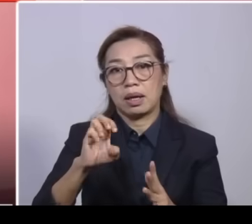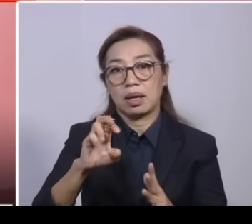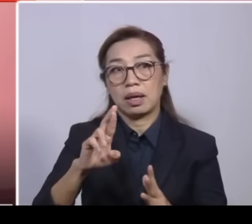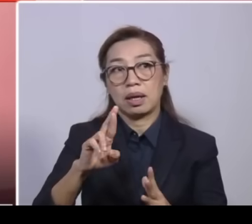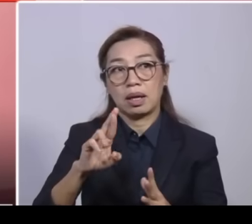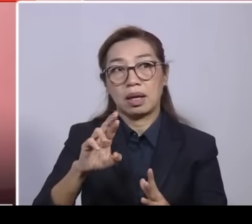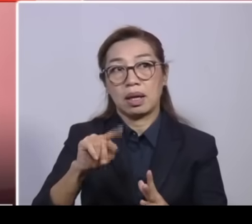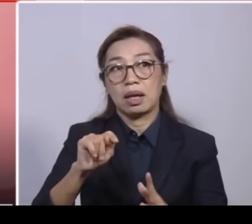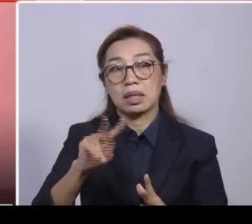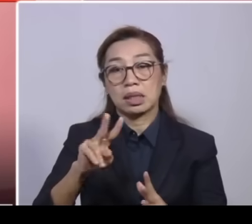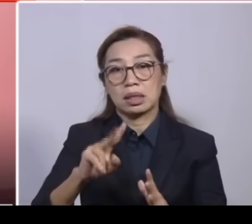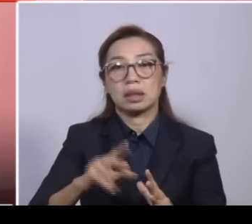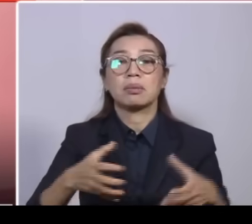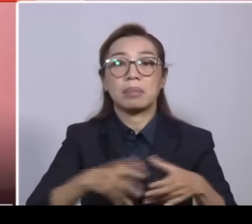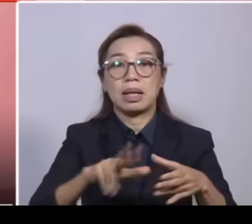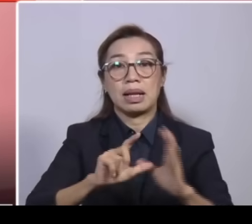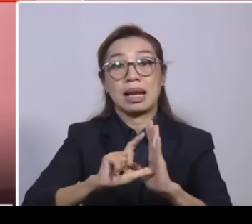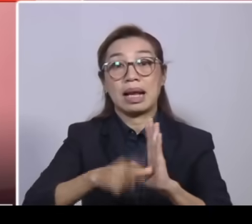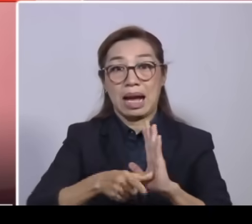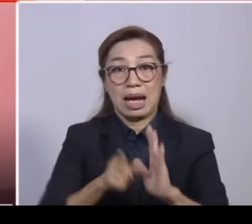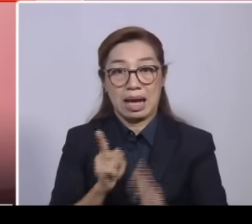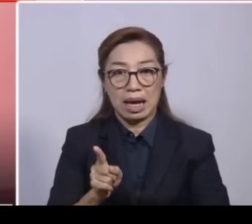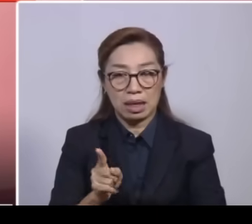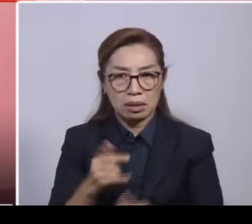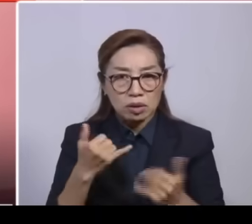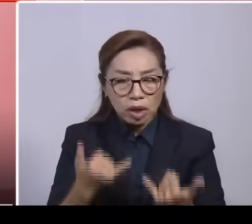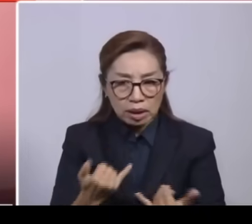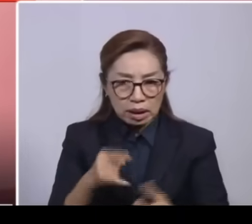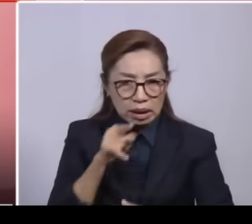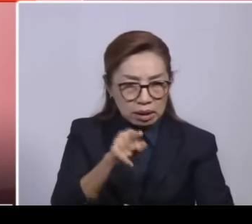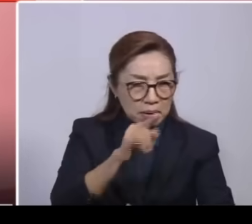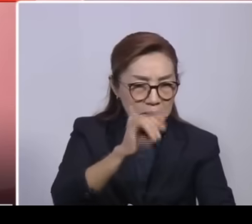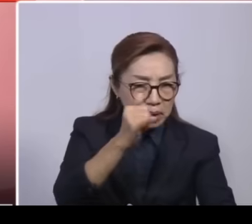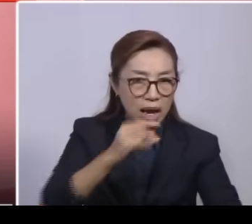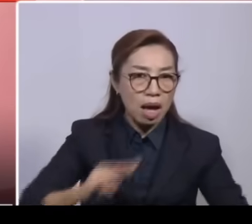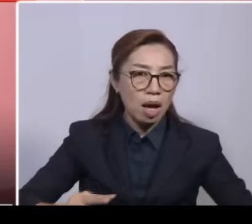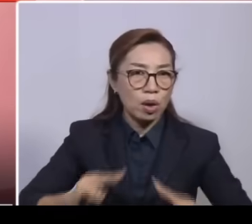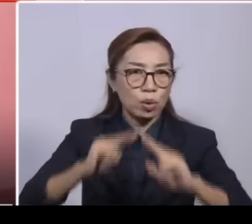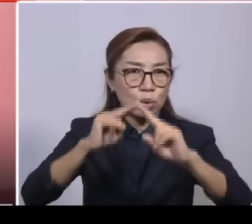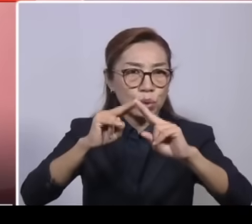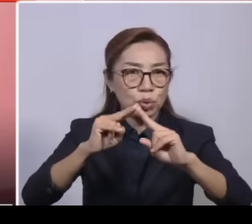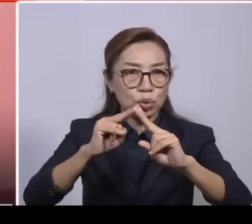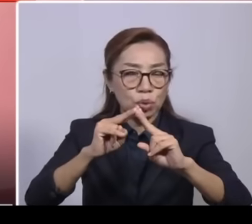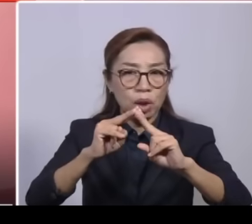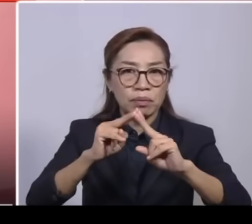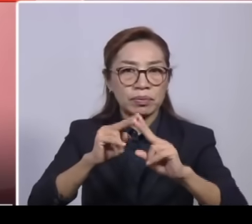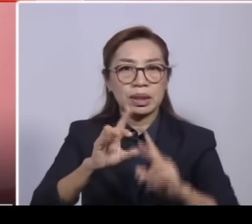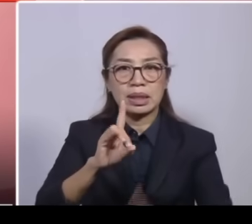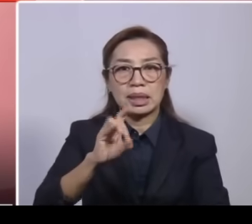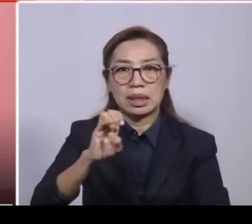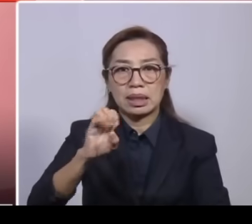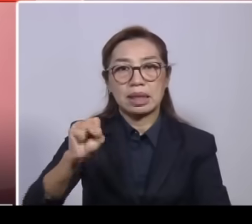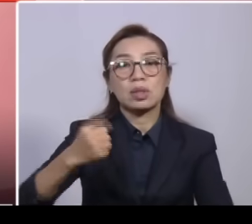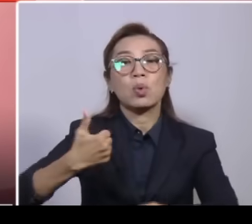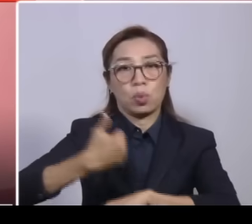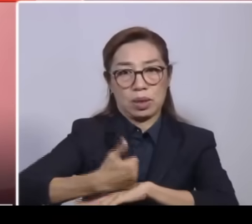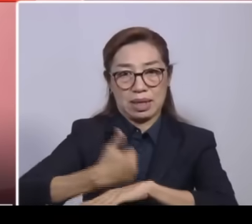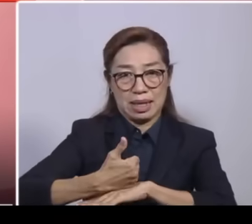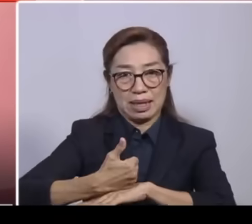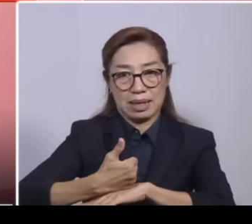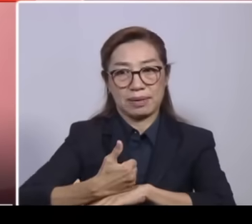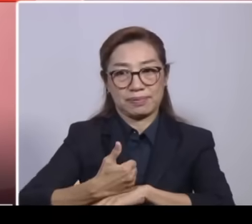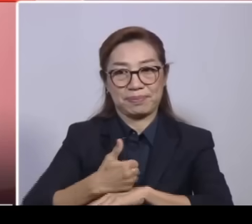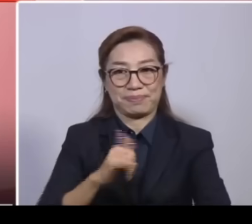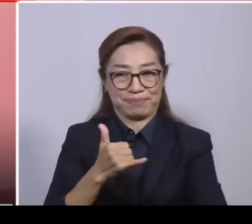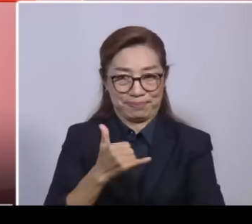เลขาธิการพรรคเพื่อไทยค่ะตามโผล่ที่ออกมาก็คือจะไปนั่งรัฐมนตรีว่าการกระทรวงดิจิทัลพืชเศรษฐกิจและสังคมหรือว่า